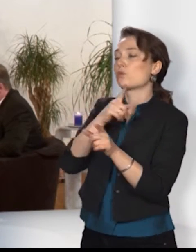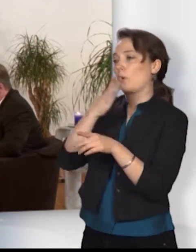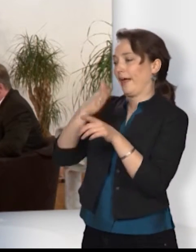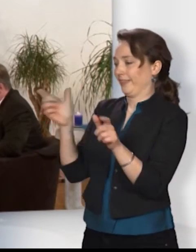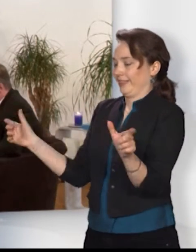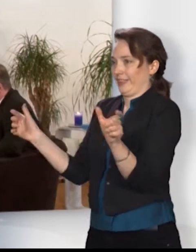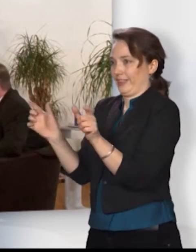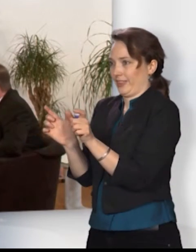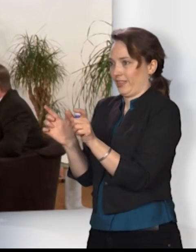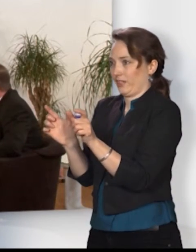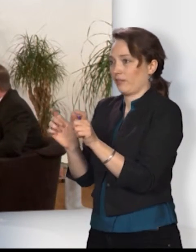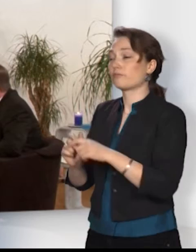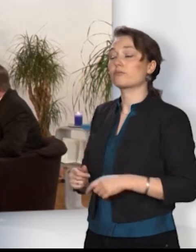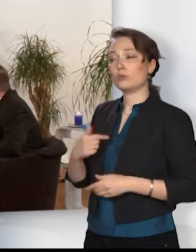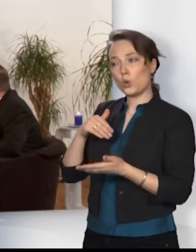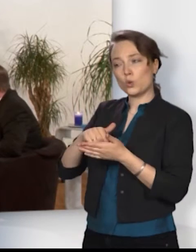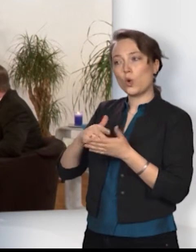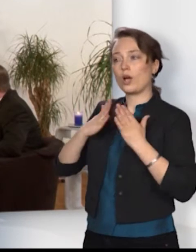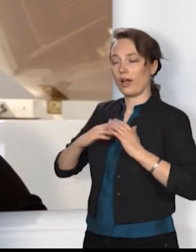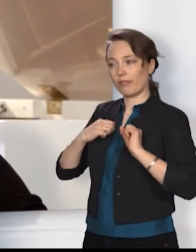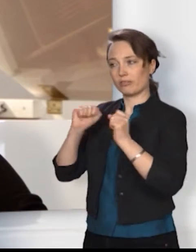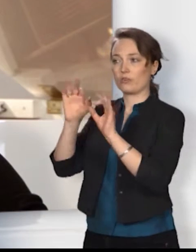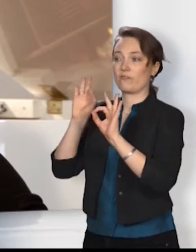Zeitschrift immer noch gerne ein, weil?